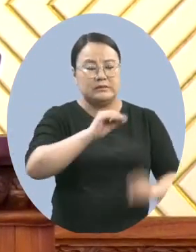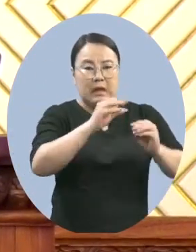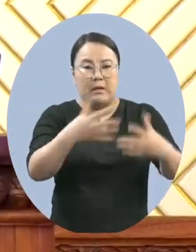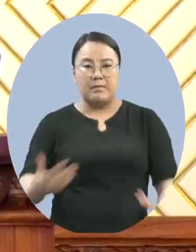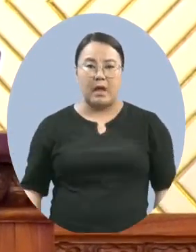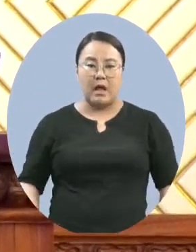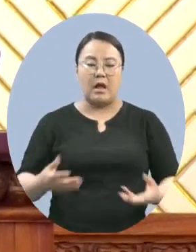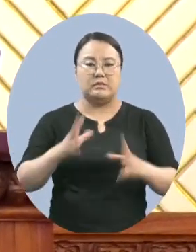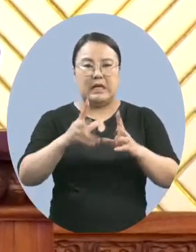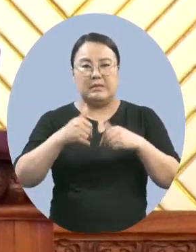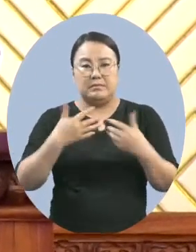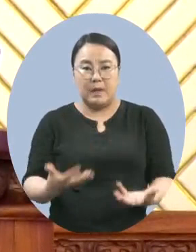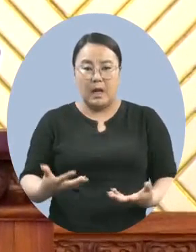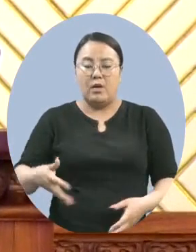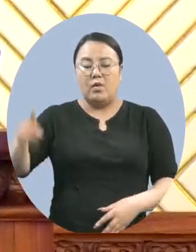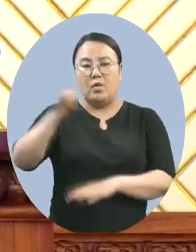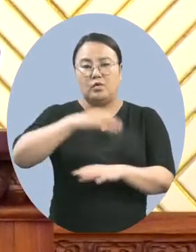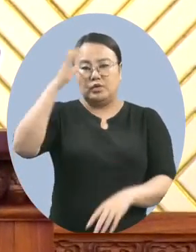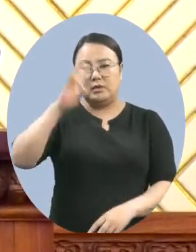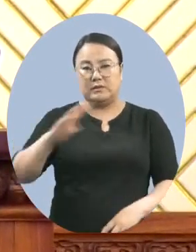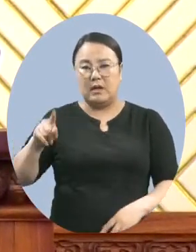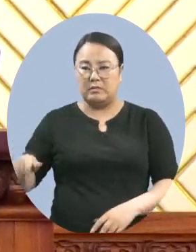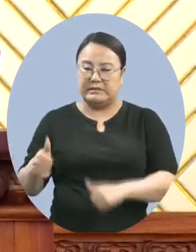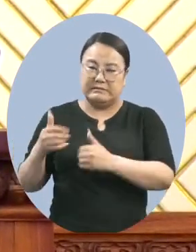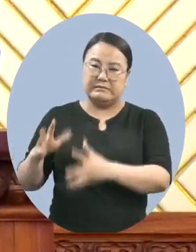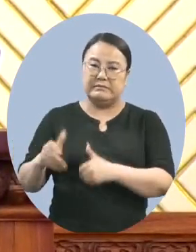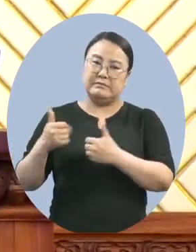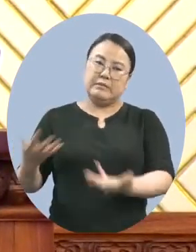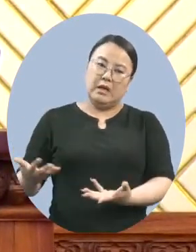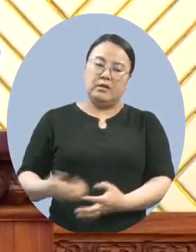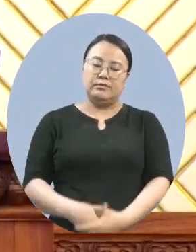ч улс төрийн намуудын төлөвшлийг хангах гэсэн